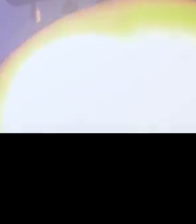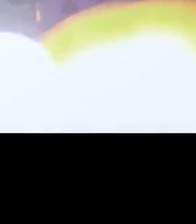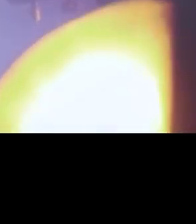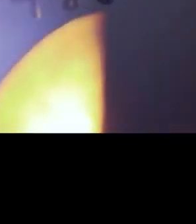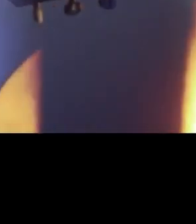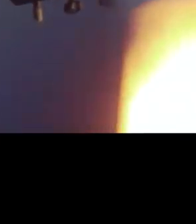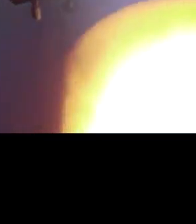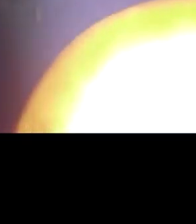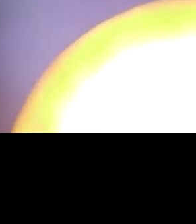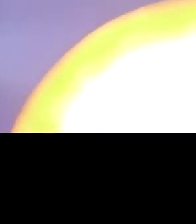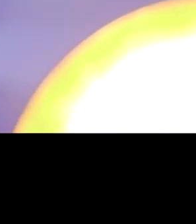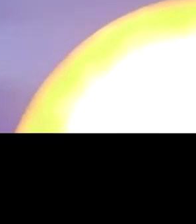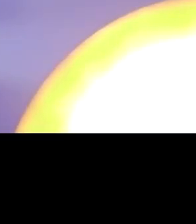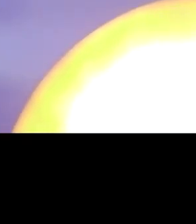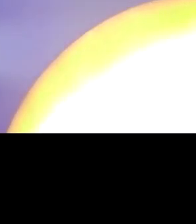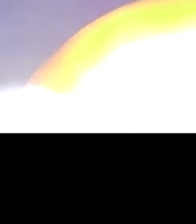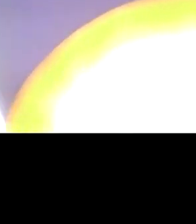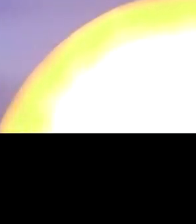vidjeti sve.